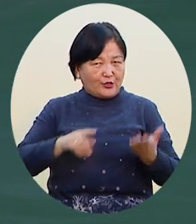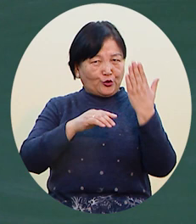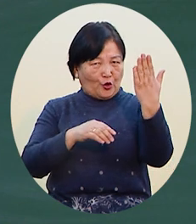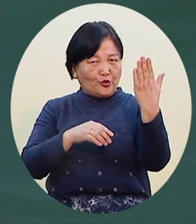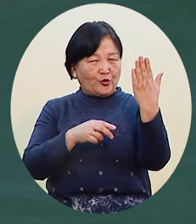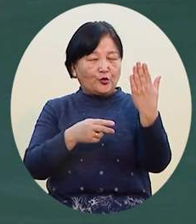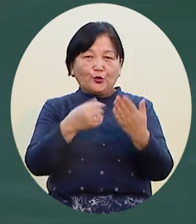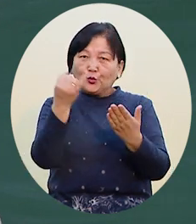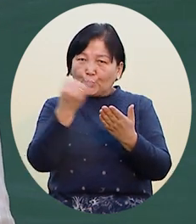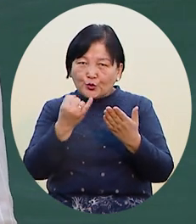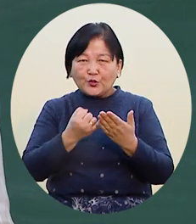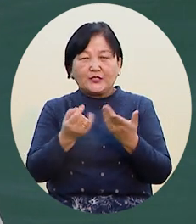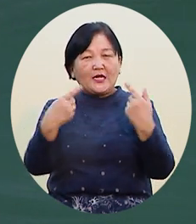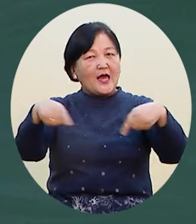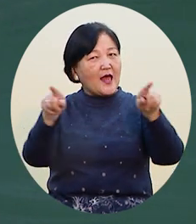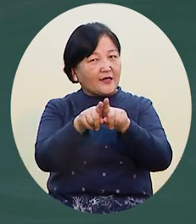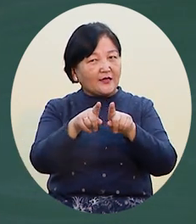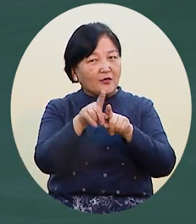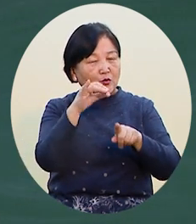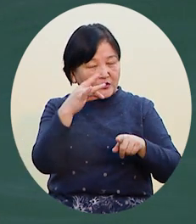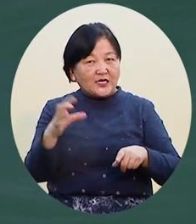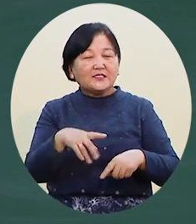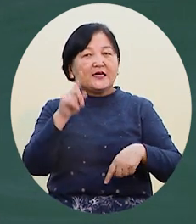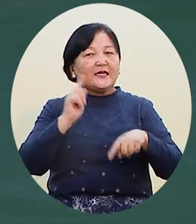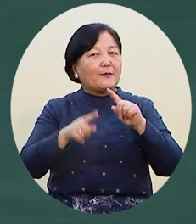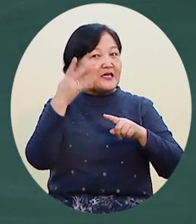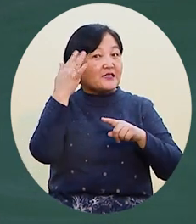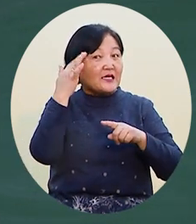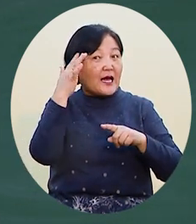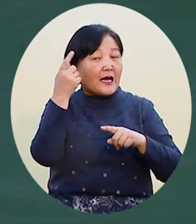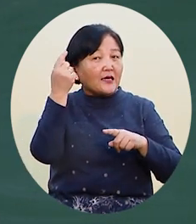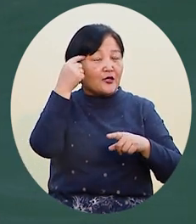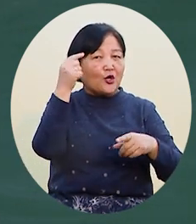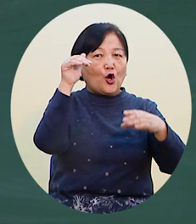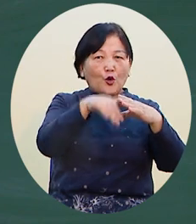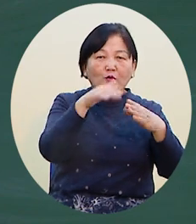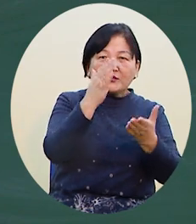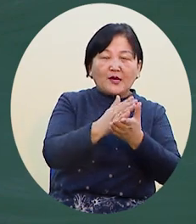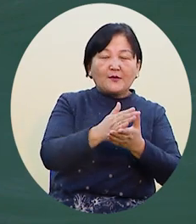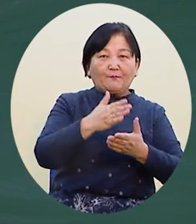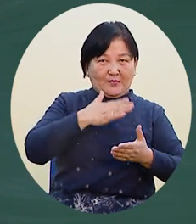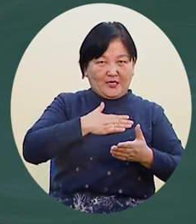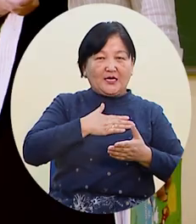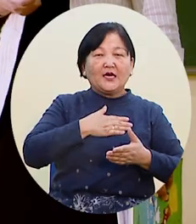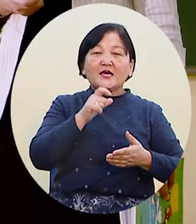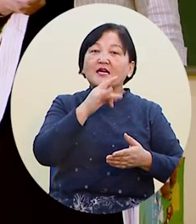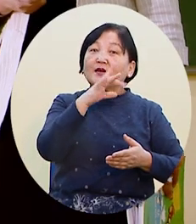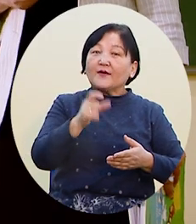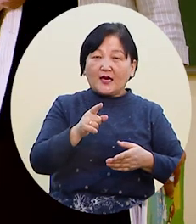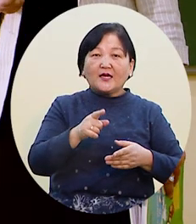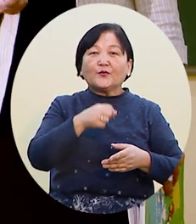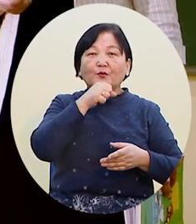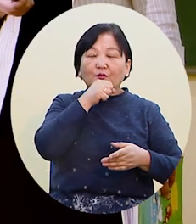учраас одоо энэгээр дамжуулаад ямар санааг илэрхийлж байна? Хэрэг би алагдай оронд байсан бол яах вэ дээ? Энэ